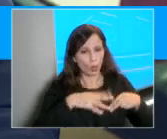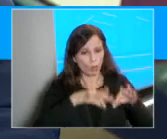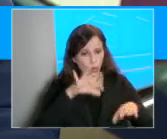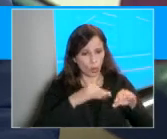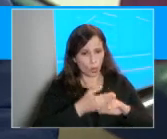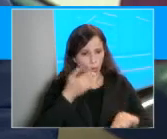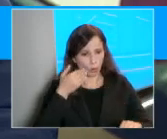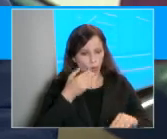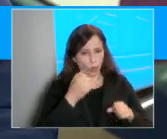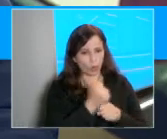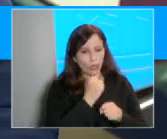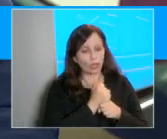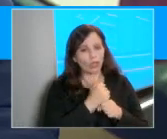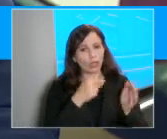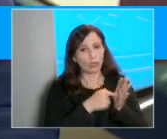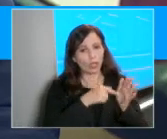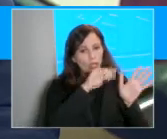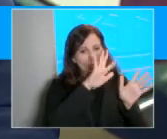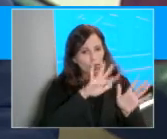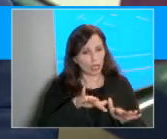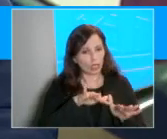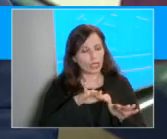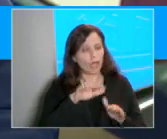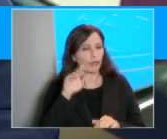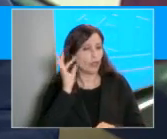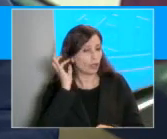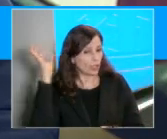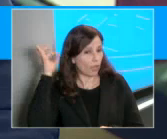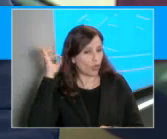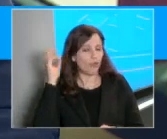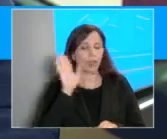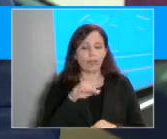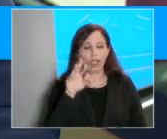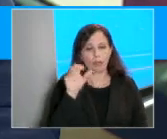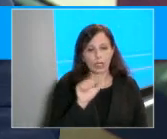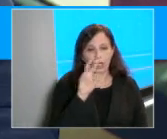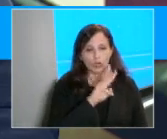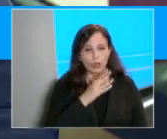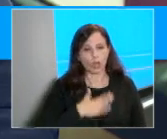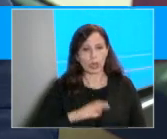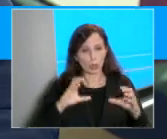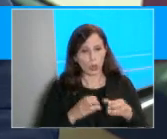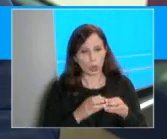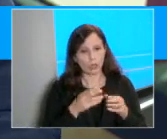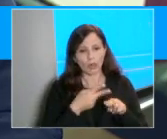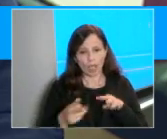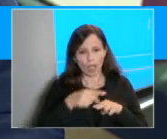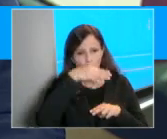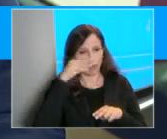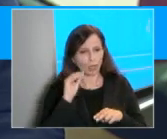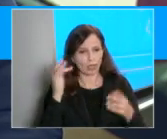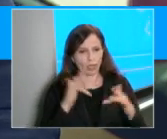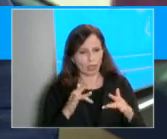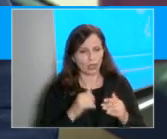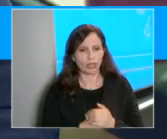שהיו פריימריז, אז גם איציק שמולי וגם סתיו שפיר שהייתה אז בעבודה, אמרו שהם יהיו בעד איחוד בגוש, ורק פרץ היה נגד. במובן הזה אני מקווה ש... אני